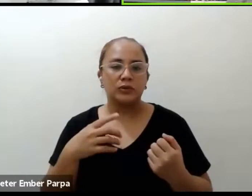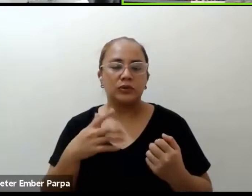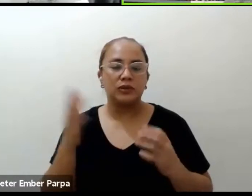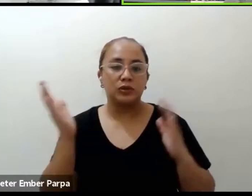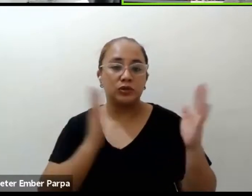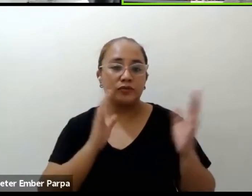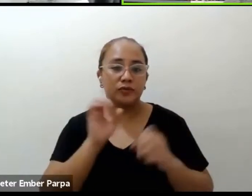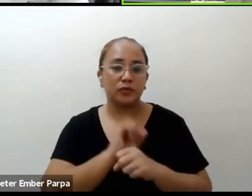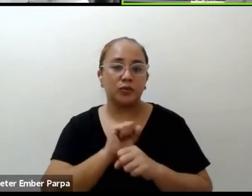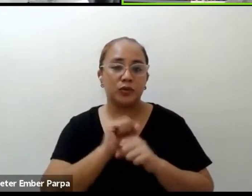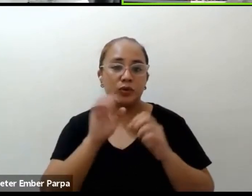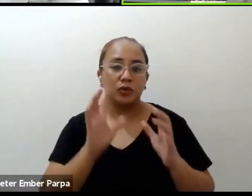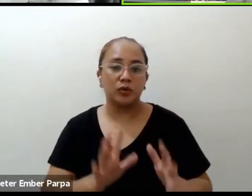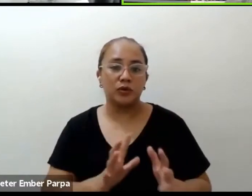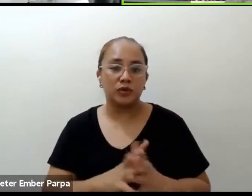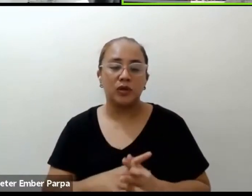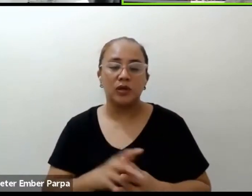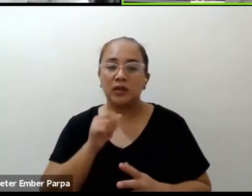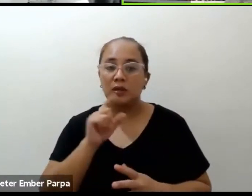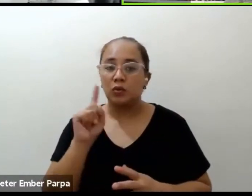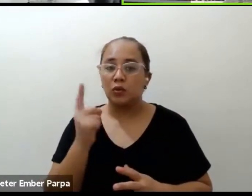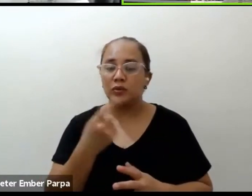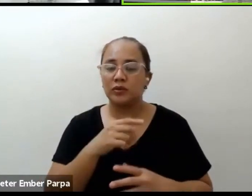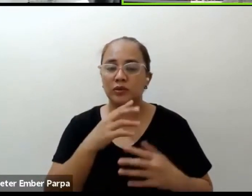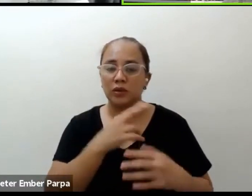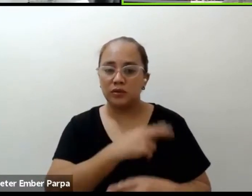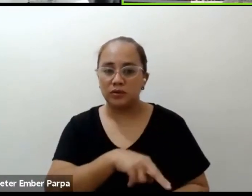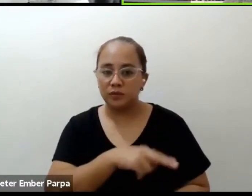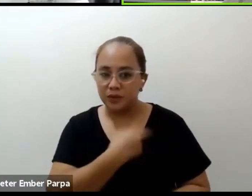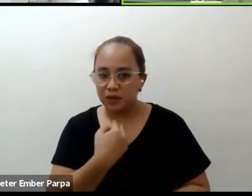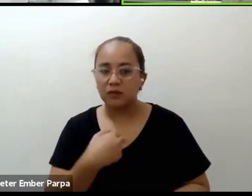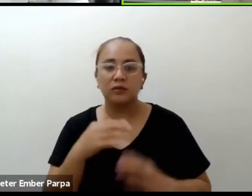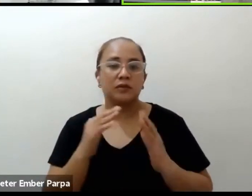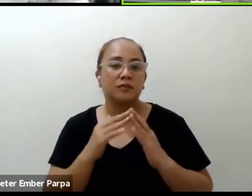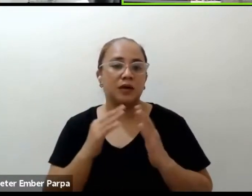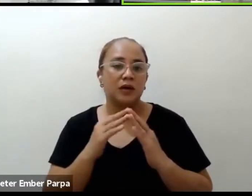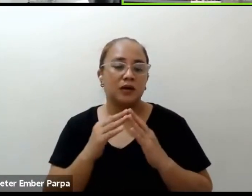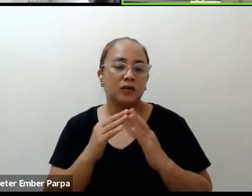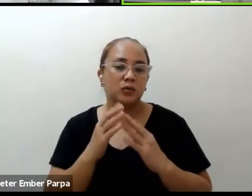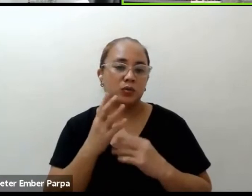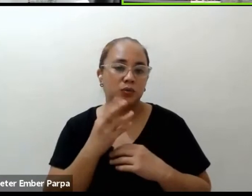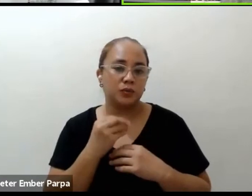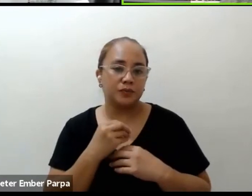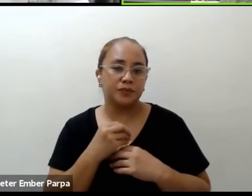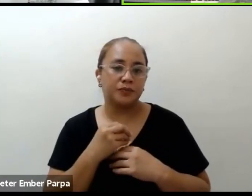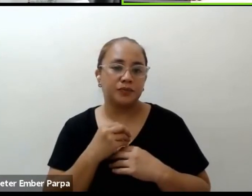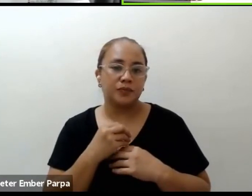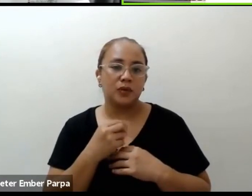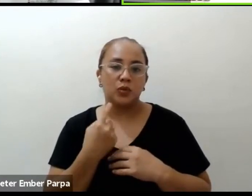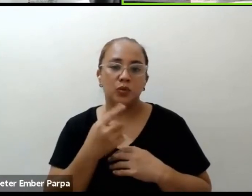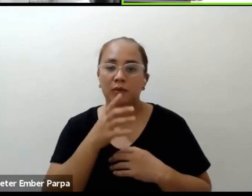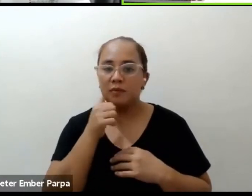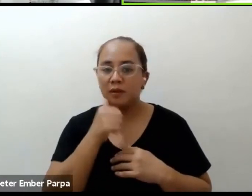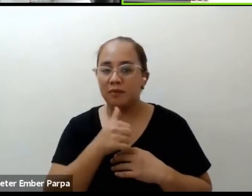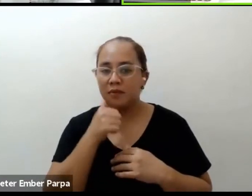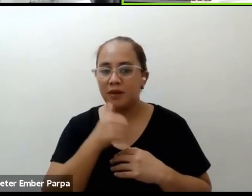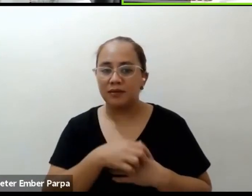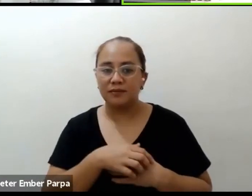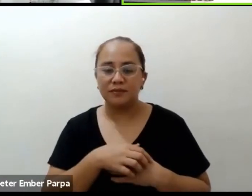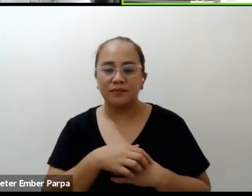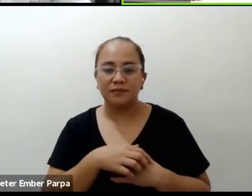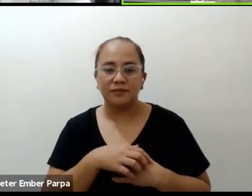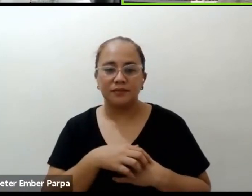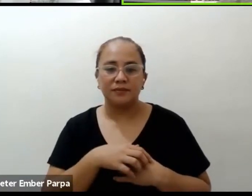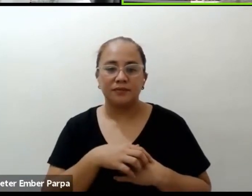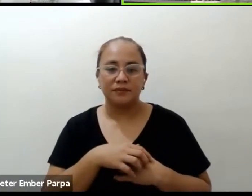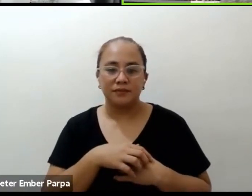the majority of healthcare, hindi lang sa ospital, kundi sa mga tahanan natin, ay hawak ng kababaihan nga, no?